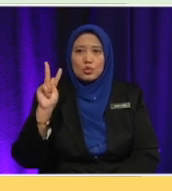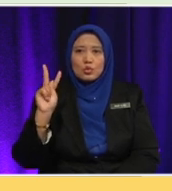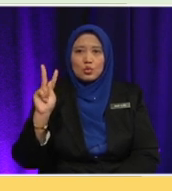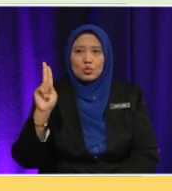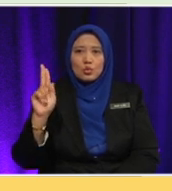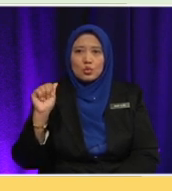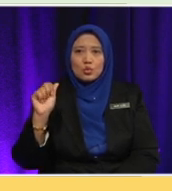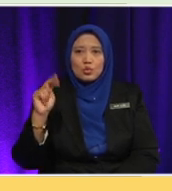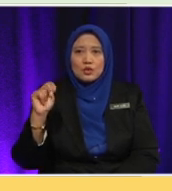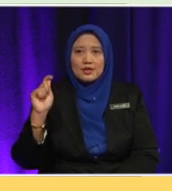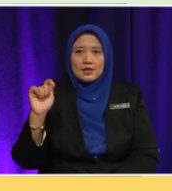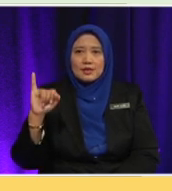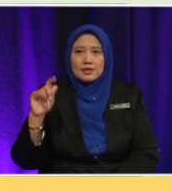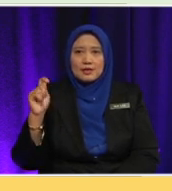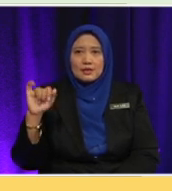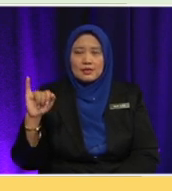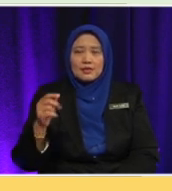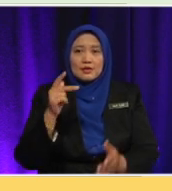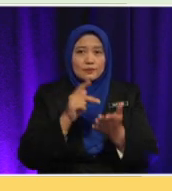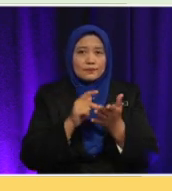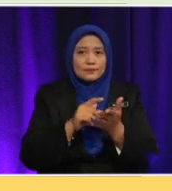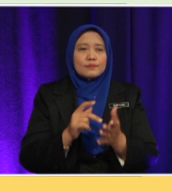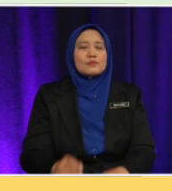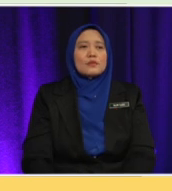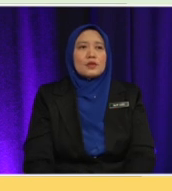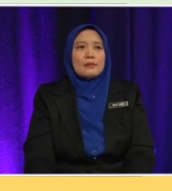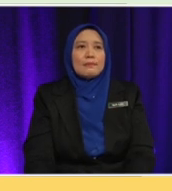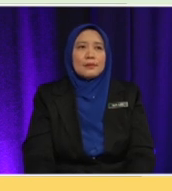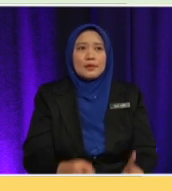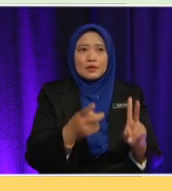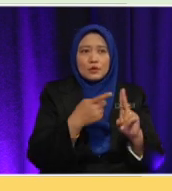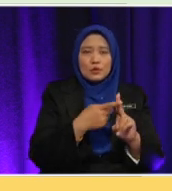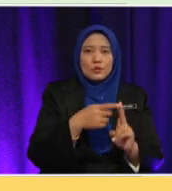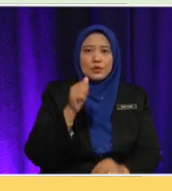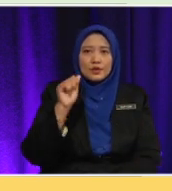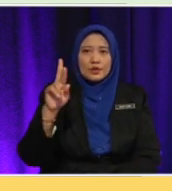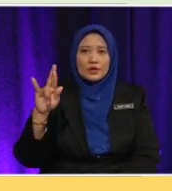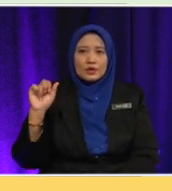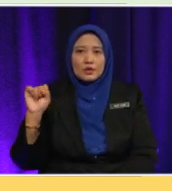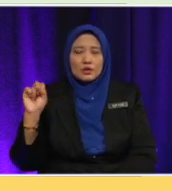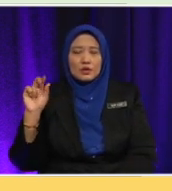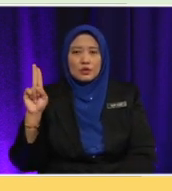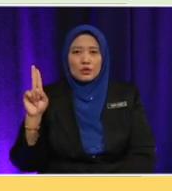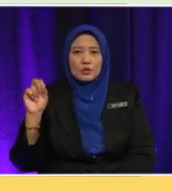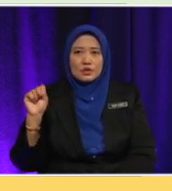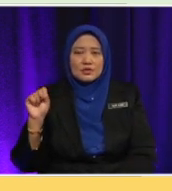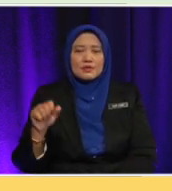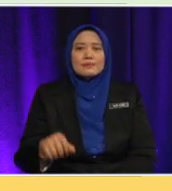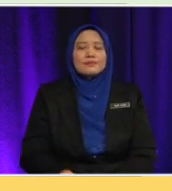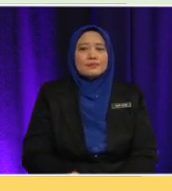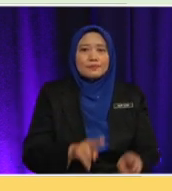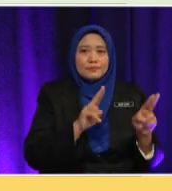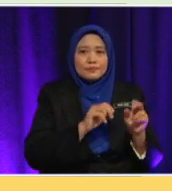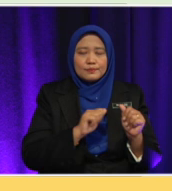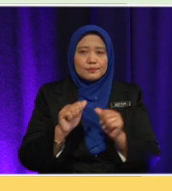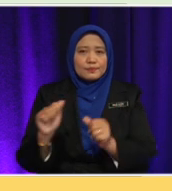ada charge oke yang pertama kemudian arus Oke arus unitnya Empire kemudian full